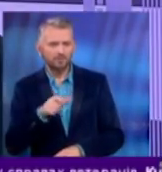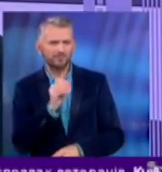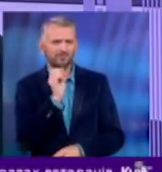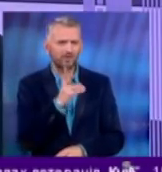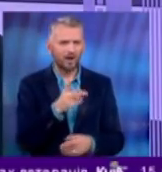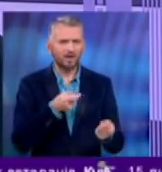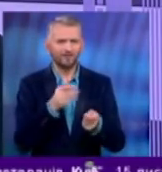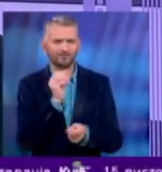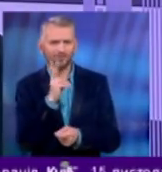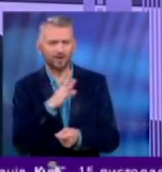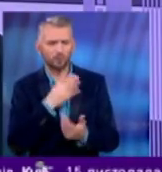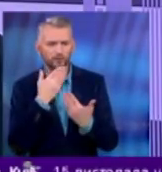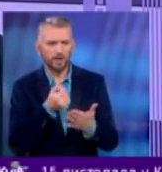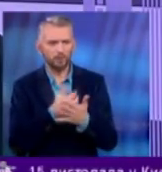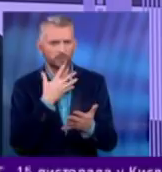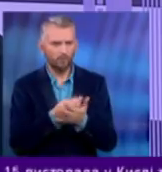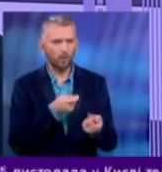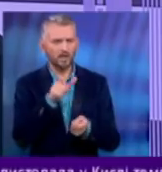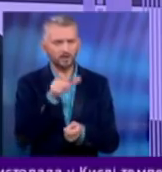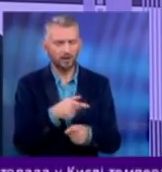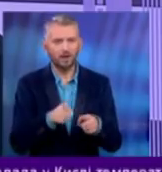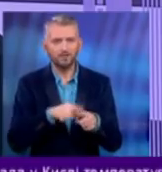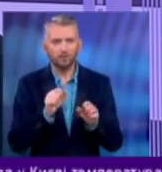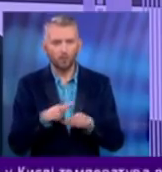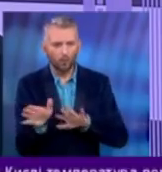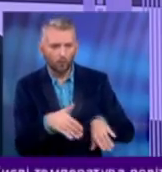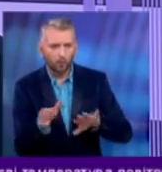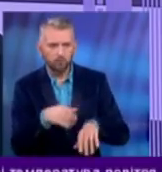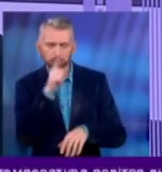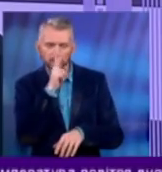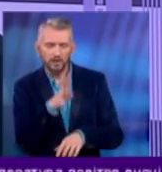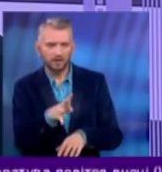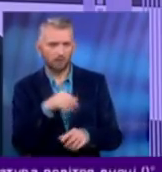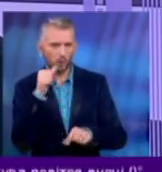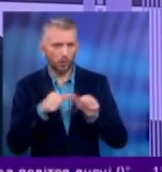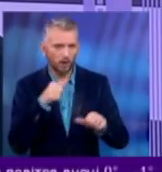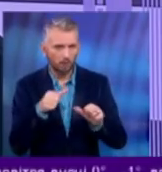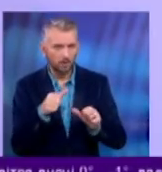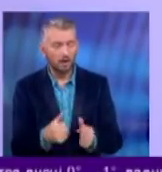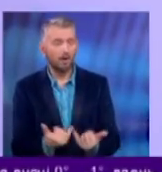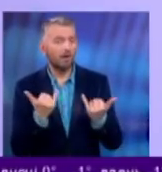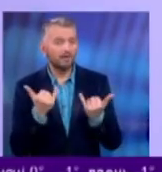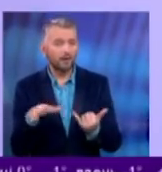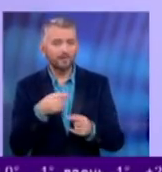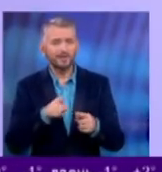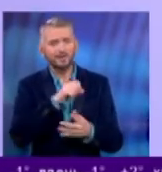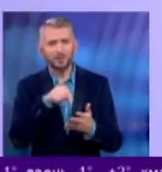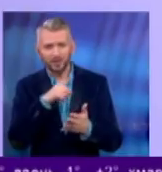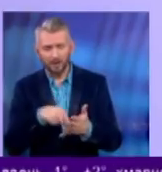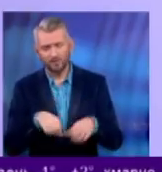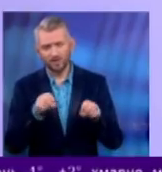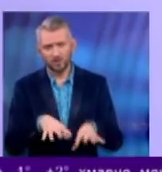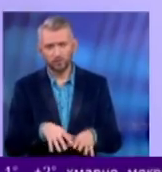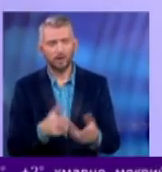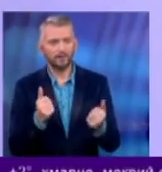керівник ЖЕДу звертався до свого керівника, це могло йти місяцями, а то і там роками, навірно. А зараз ці всі питання, вони вирішуються.